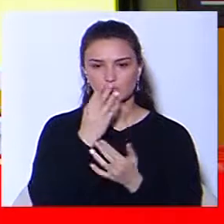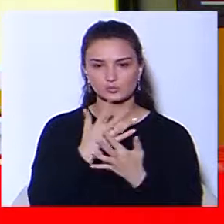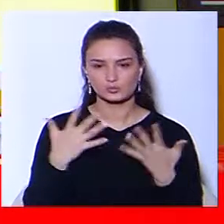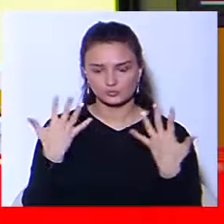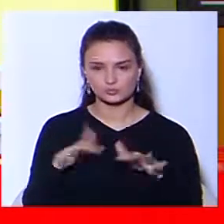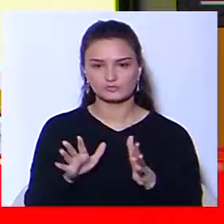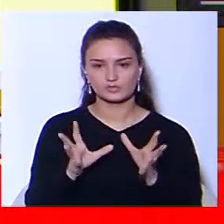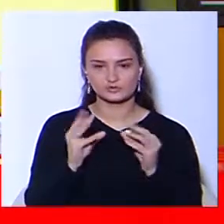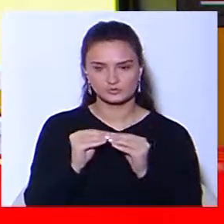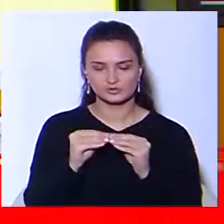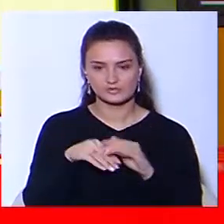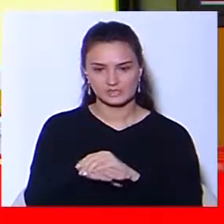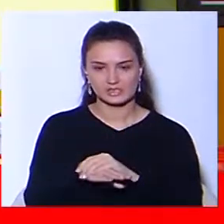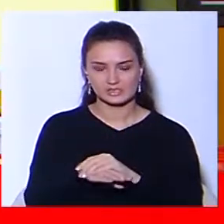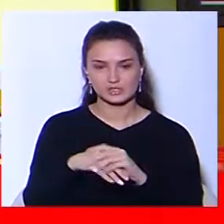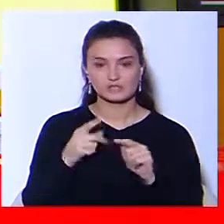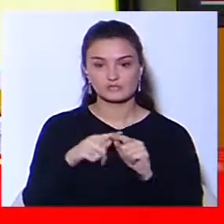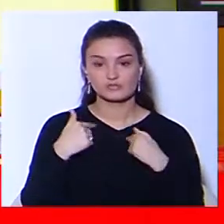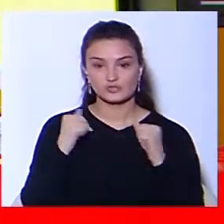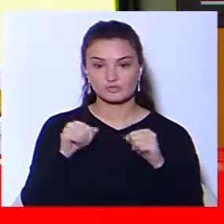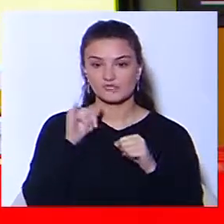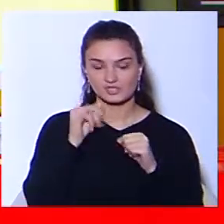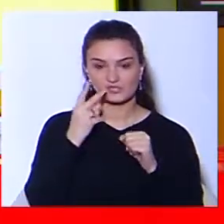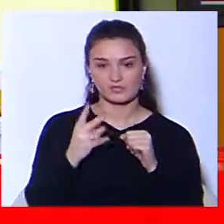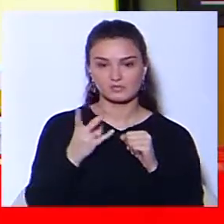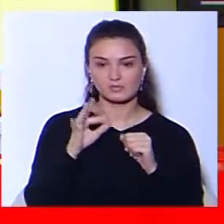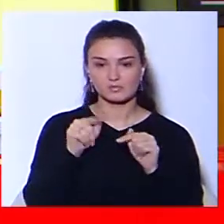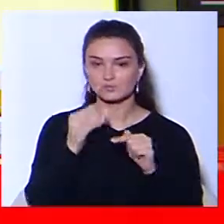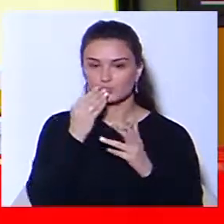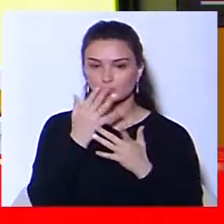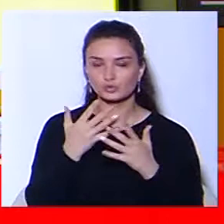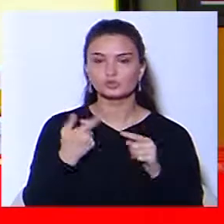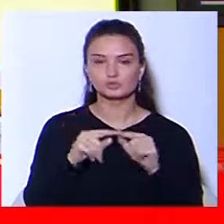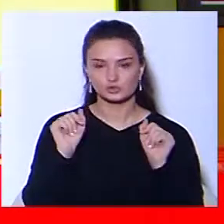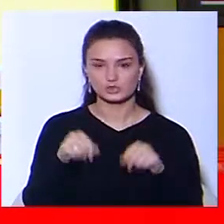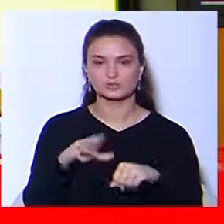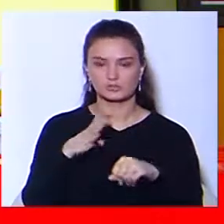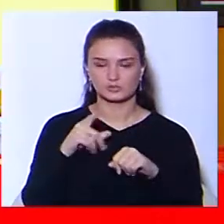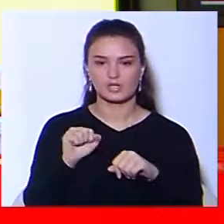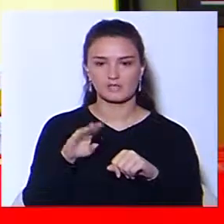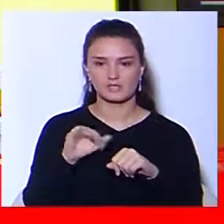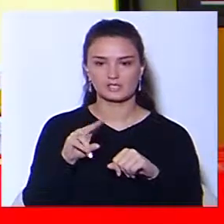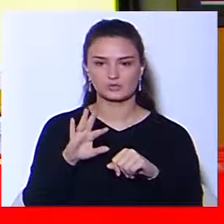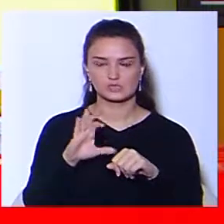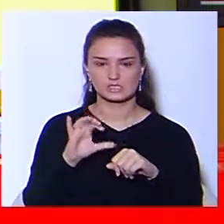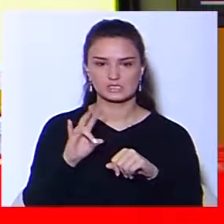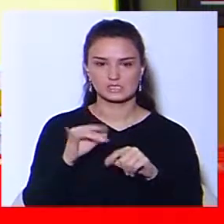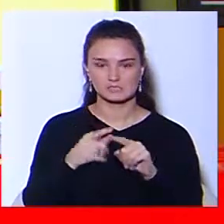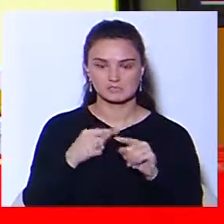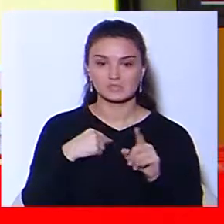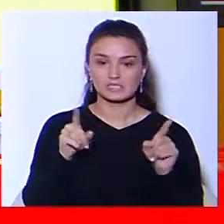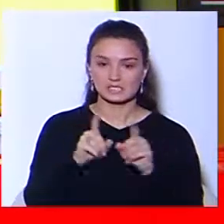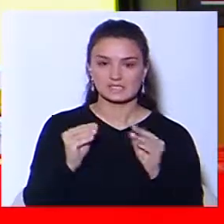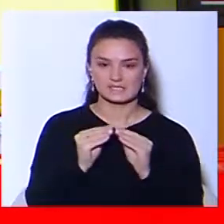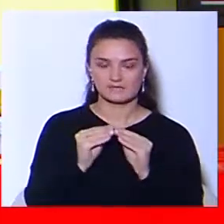უკვე შევფუთეთ და შევინახეთ, ჩვენ შეიძლება ვერ შევამჩნიოთ, მაგრამ ეს პროდუქტები შეიძლება გახდეს აფლატოქსინის წყარო. მე ახლა მინდა